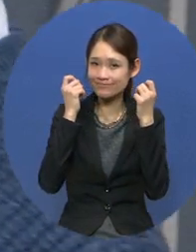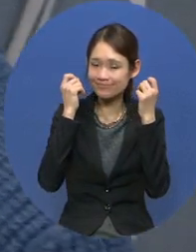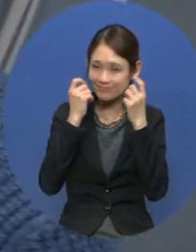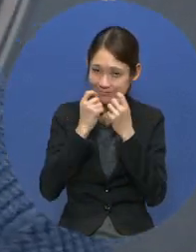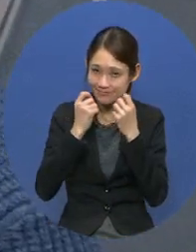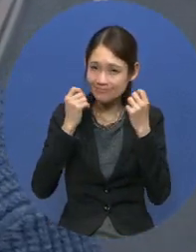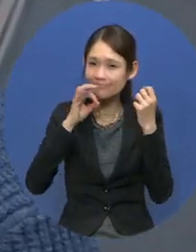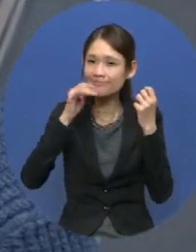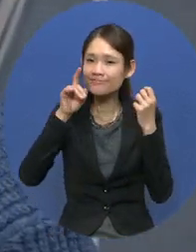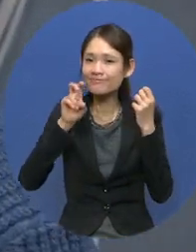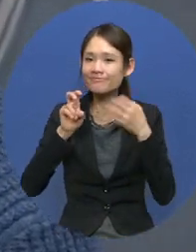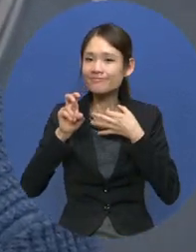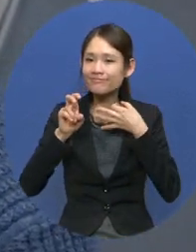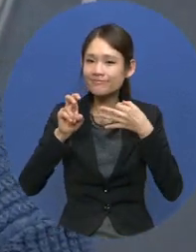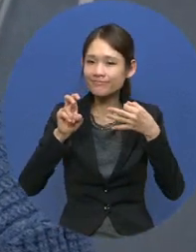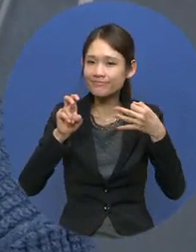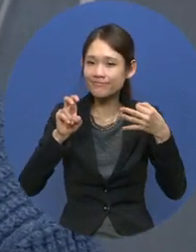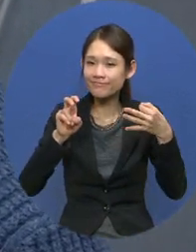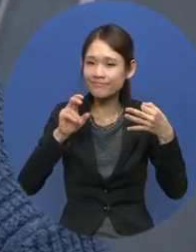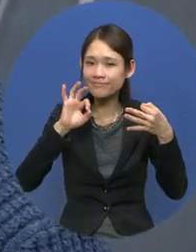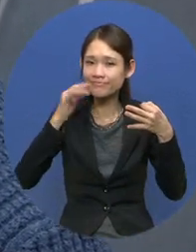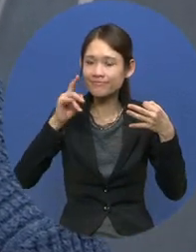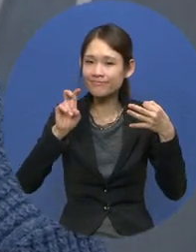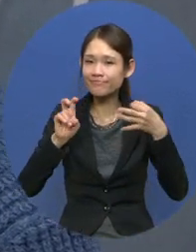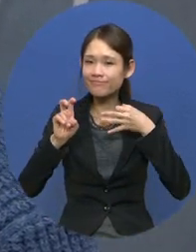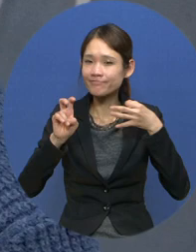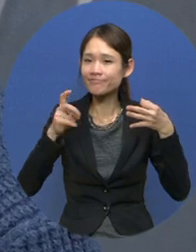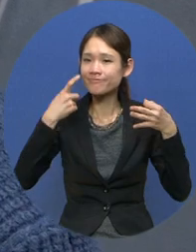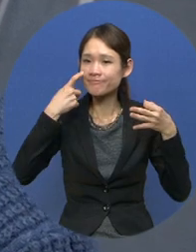음... 소리 내봐. 음...